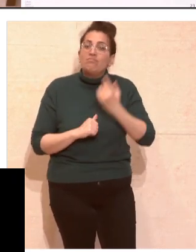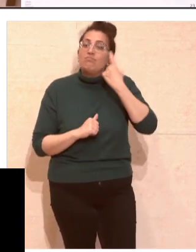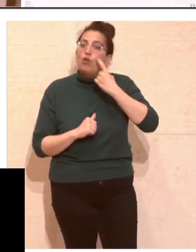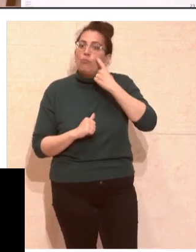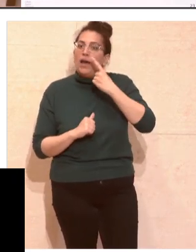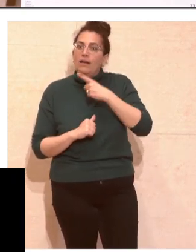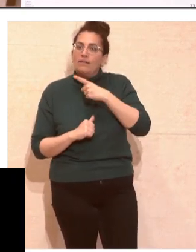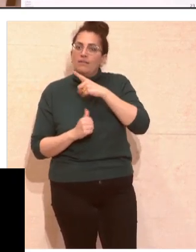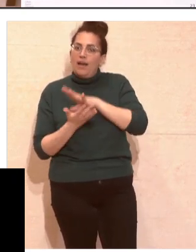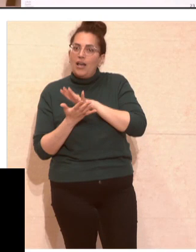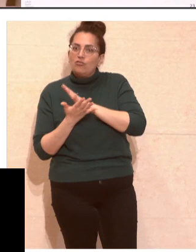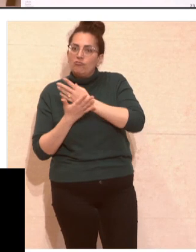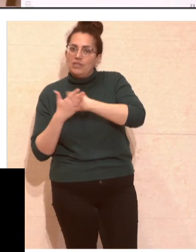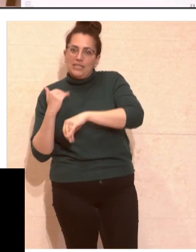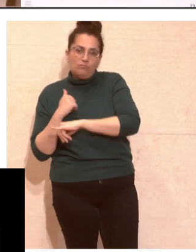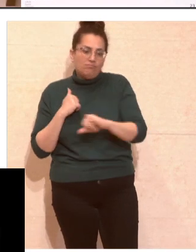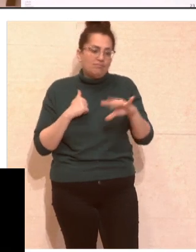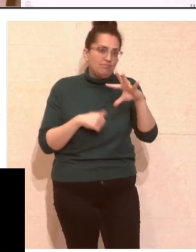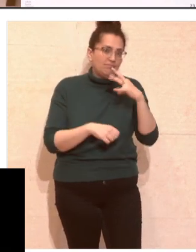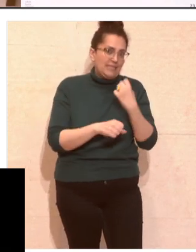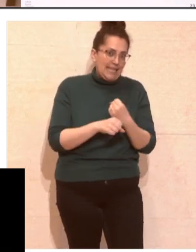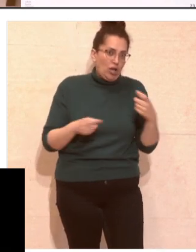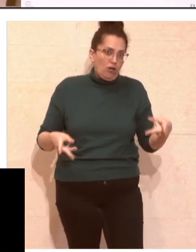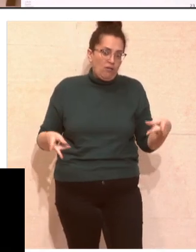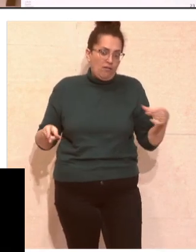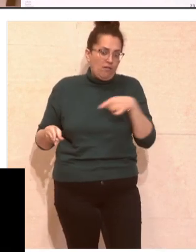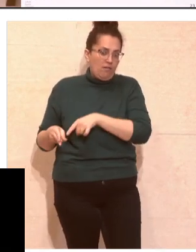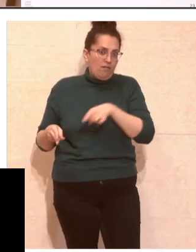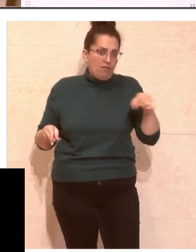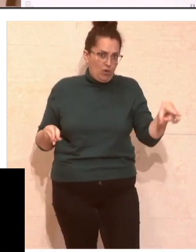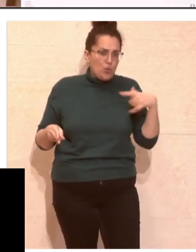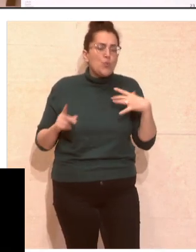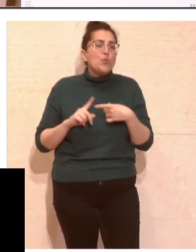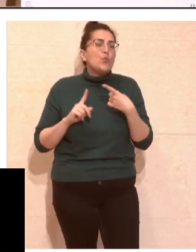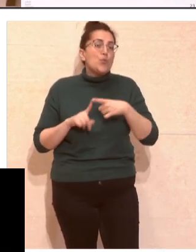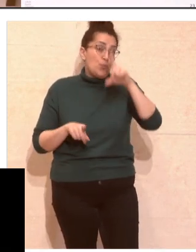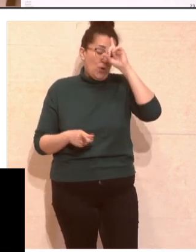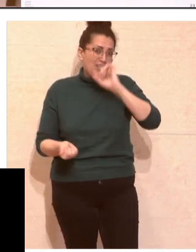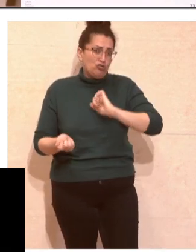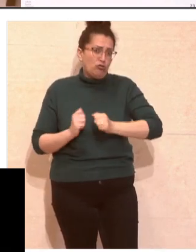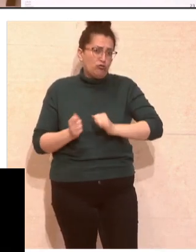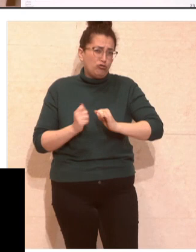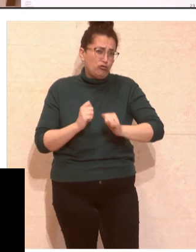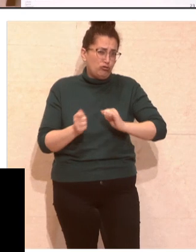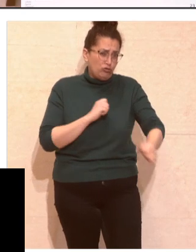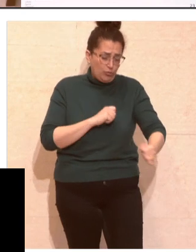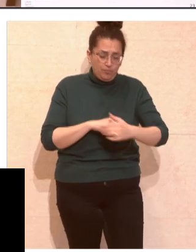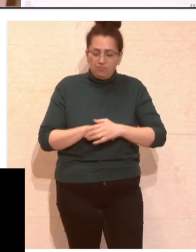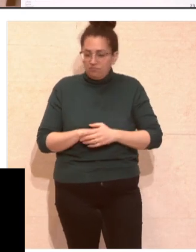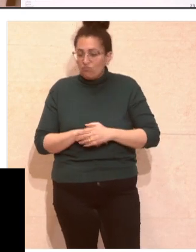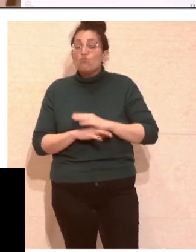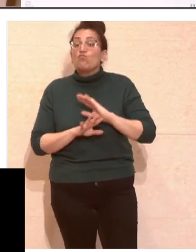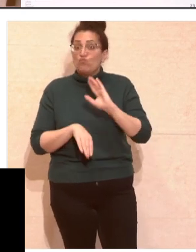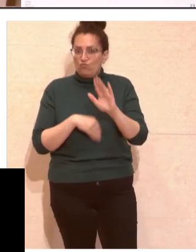beaucoup jusqu'à l'âge de 5 ans. Donc, ce créneau-là de fenêtre est très important à considérer. Et ce qu'on voit, c'est qu'à partir de l'âge